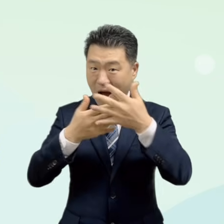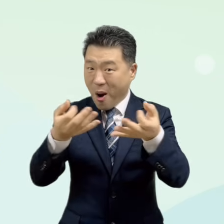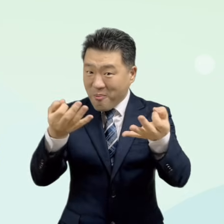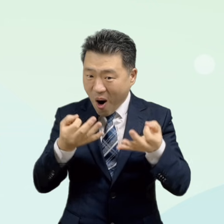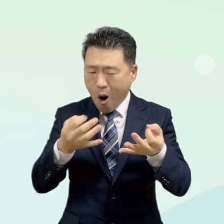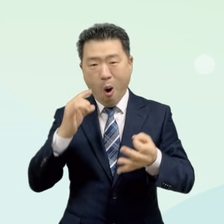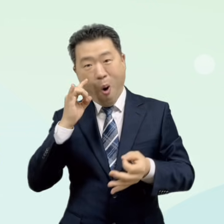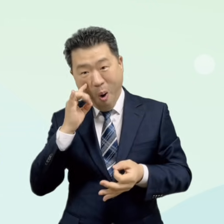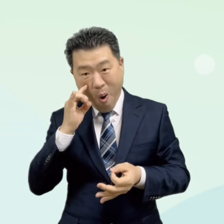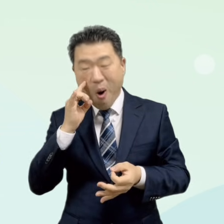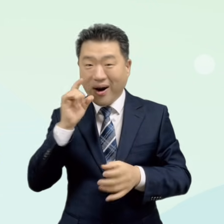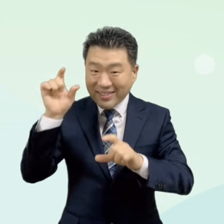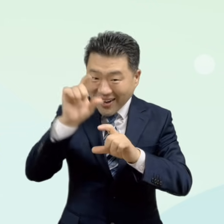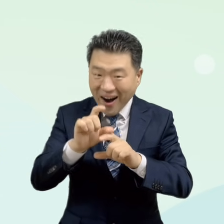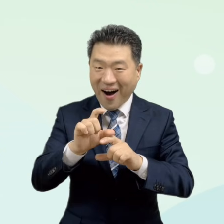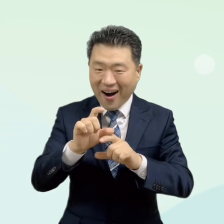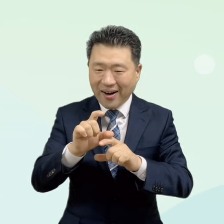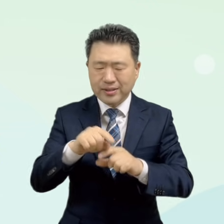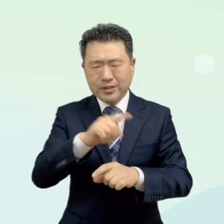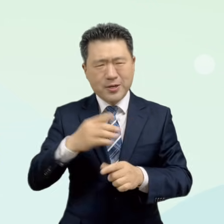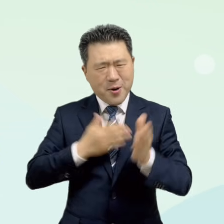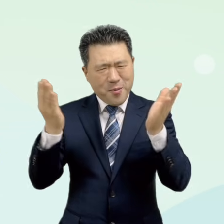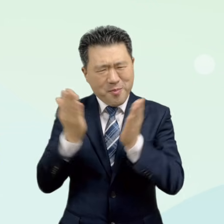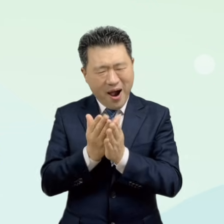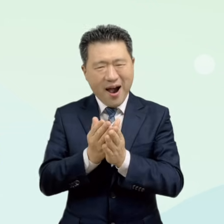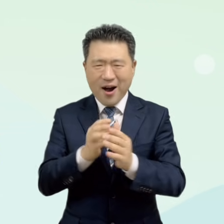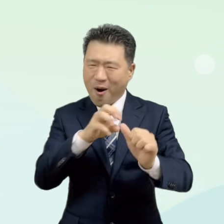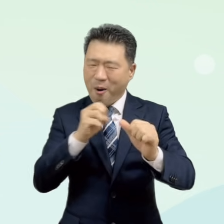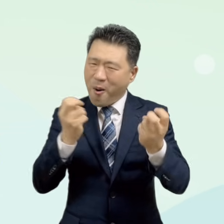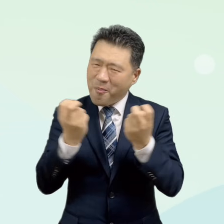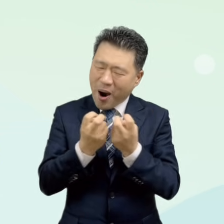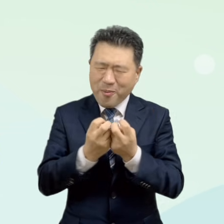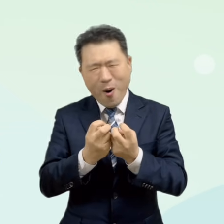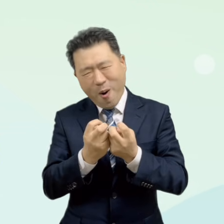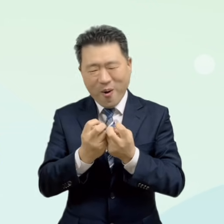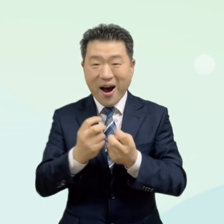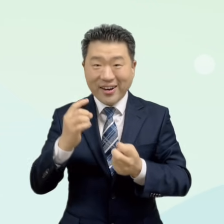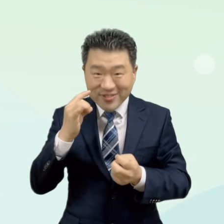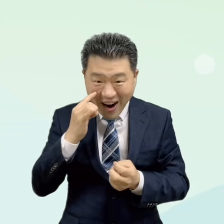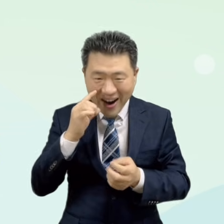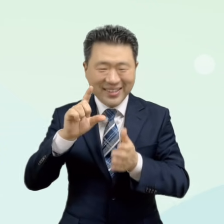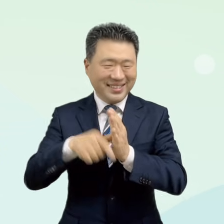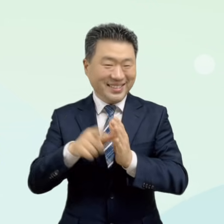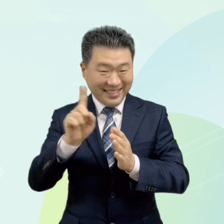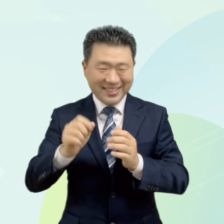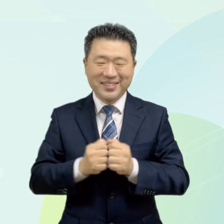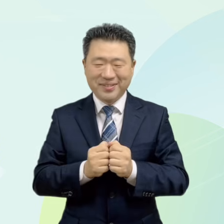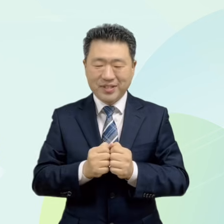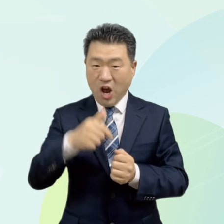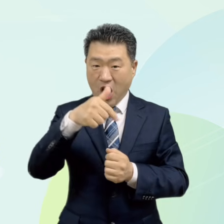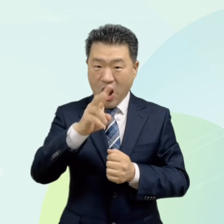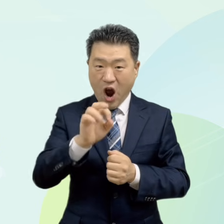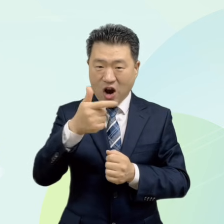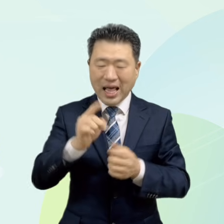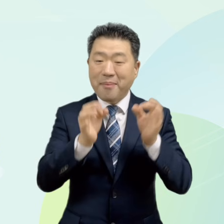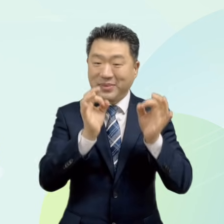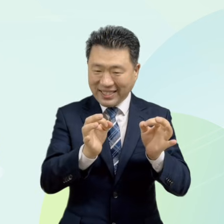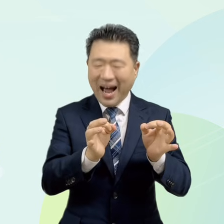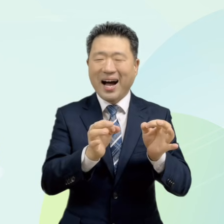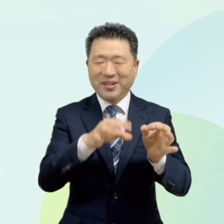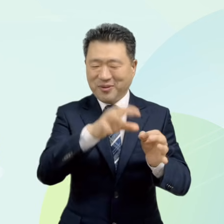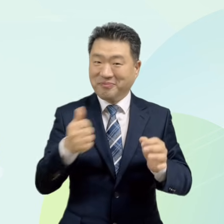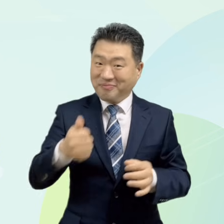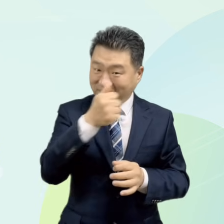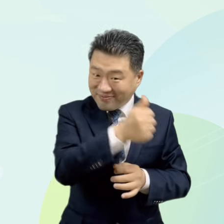영상을 보고 궁금한 점이 있거나 나에게 맞는 퇴직금 인출 방법이 궁금하시다면 가까운 경남은행